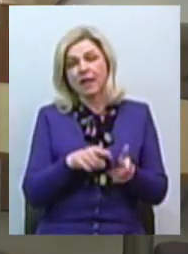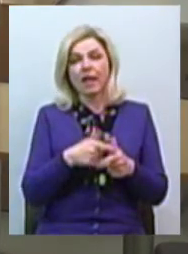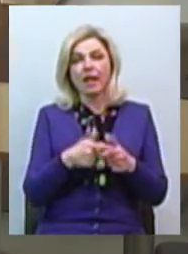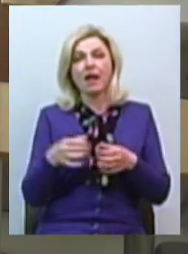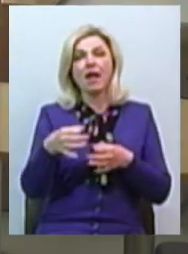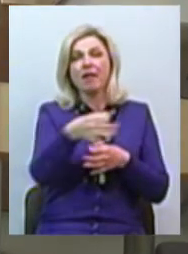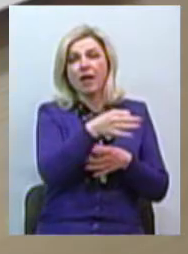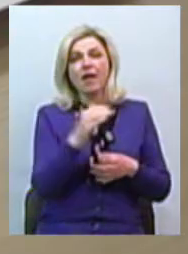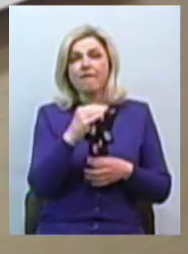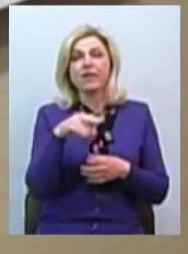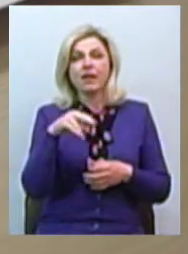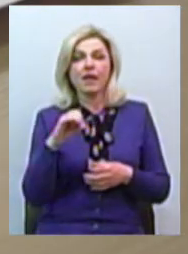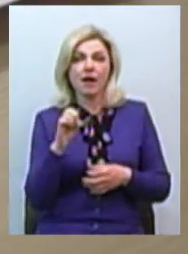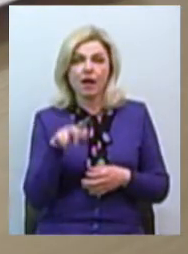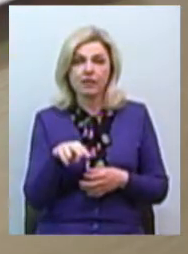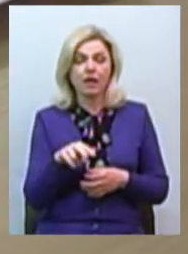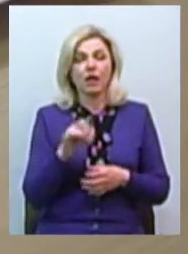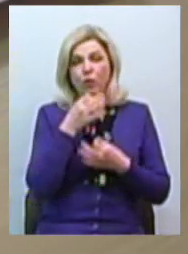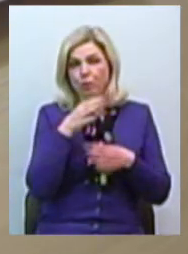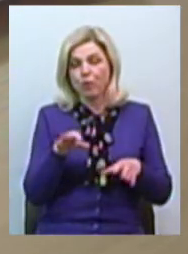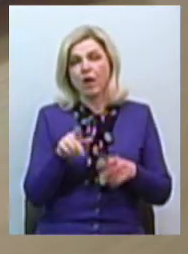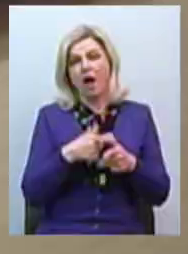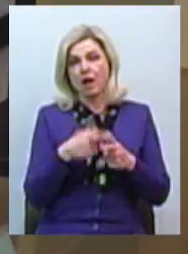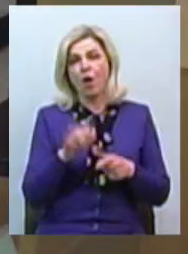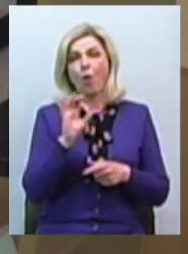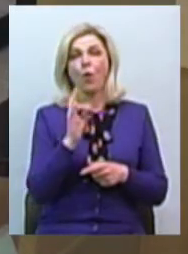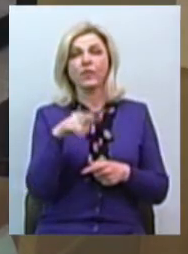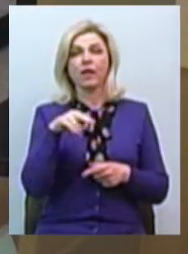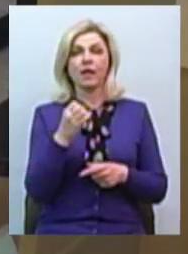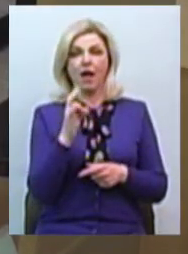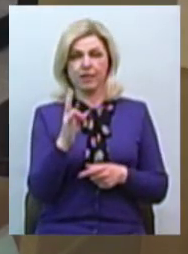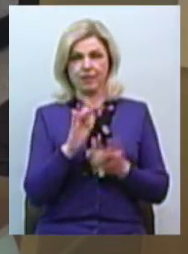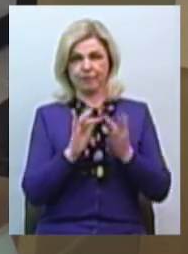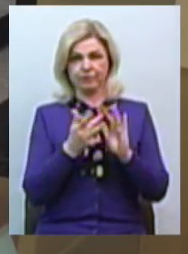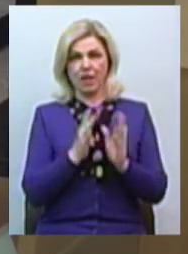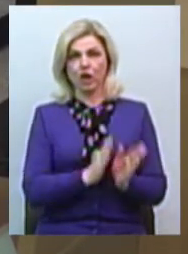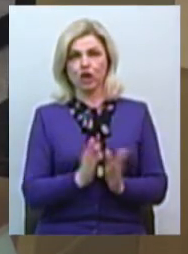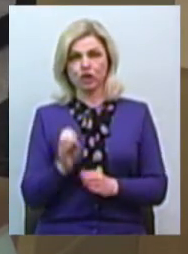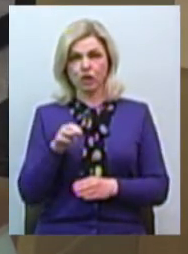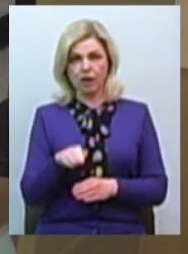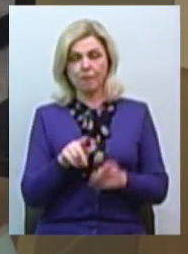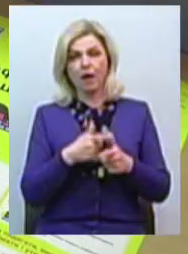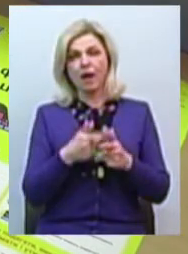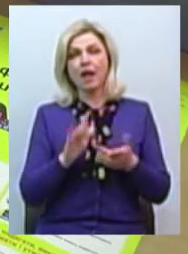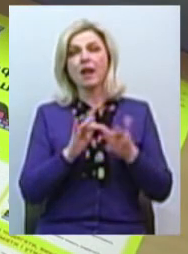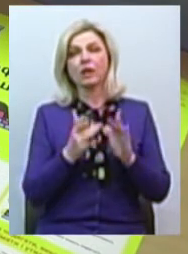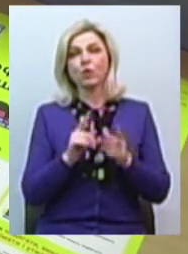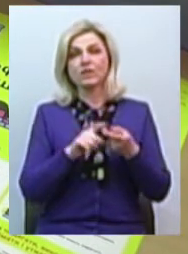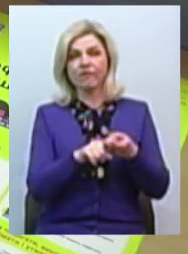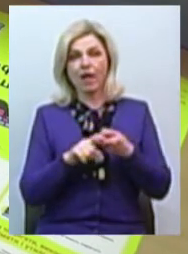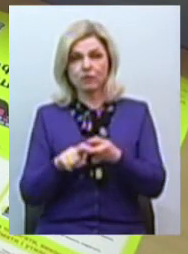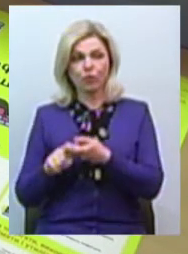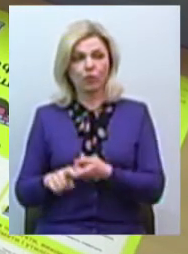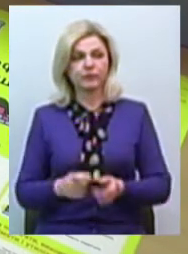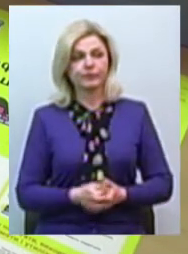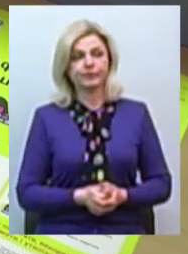обласного центру зайнятості, або в онлайн-режимі, або в електронним зв'язком, у кого є